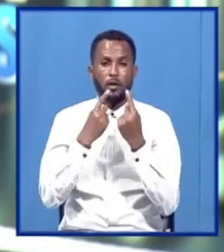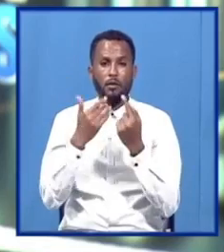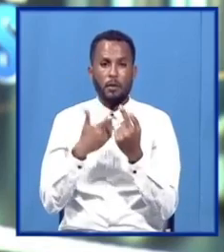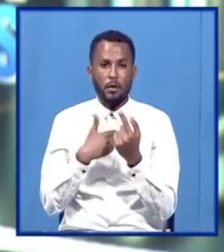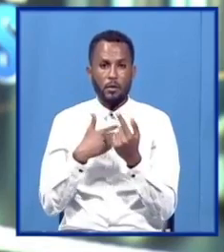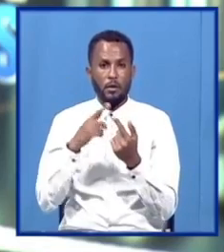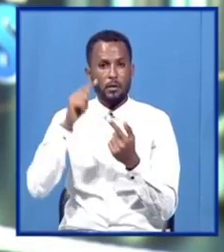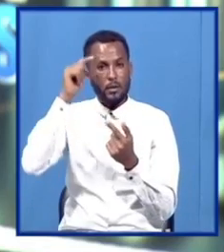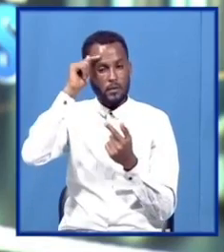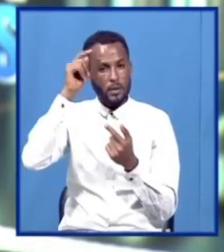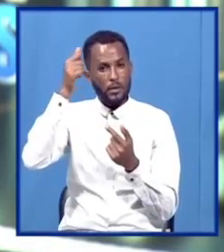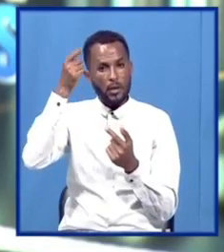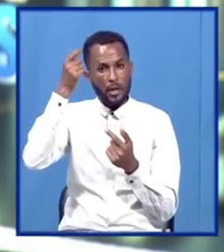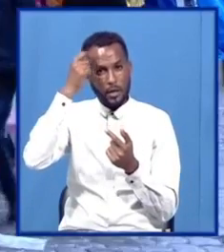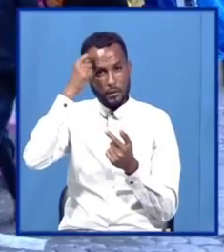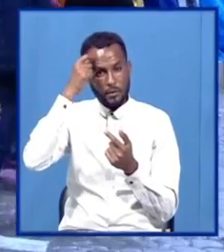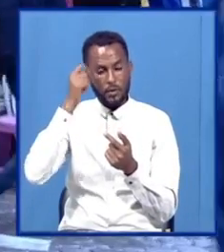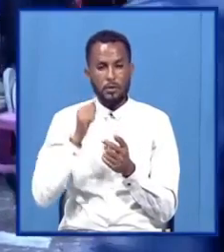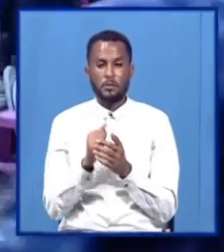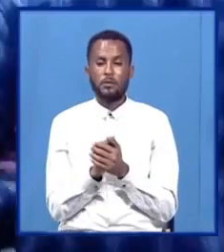ومالو تسفاز قعسوي